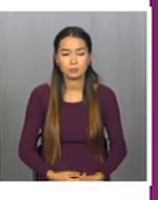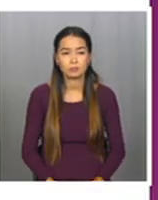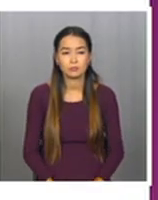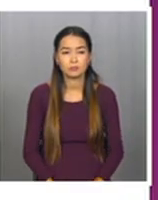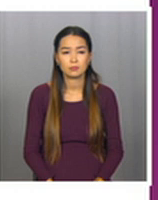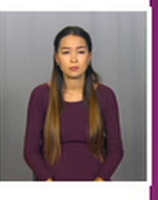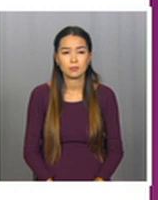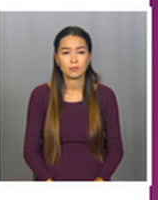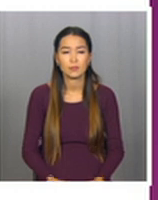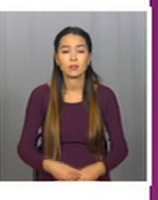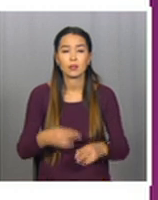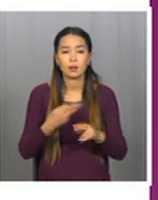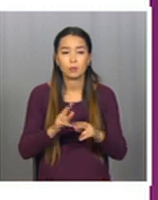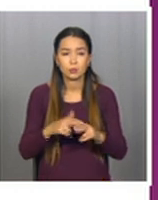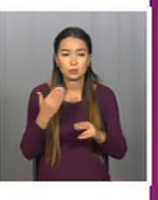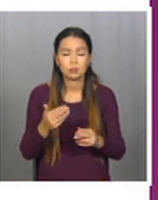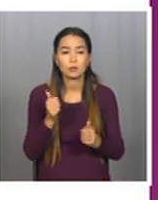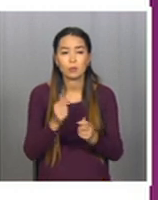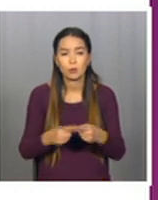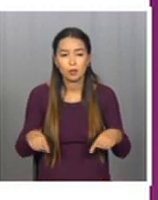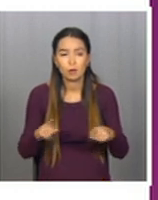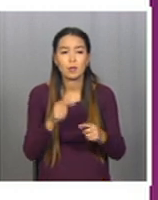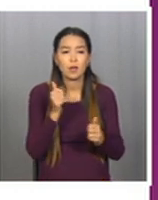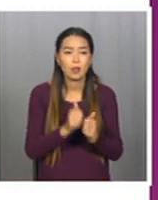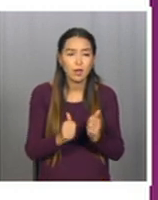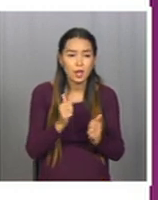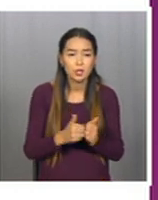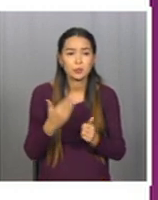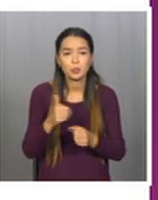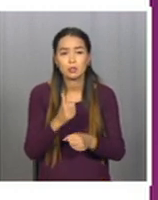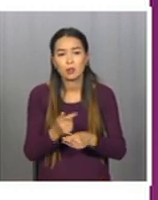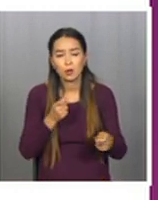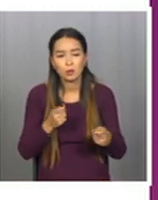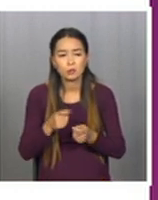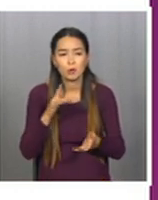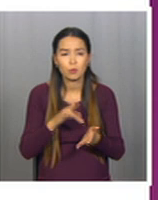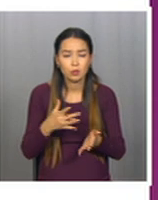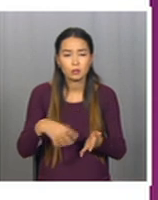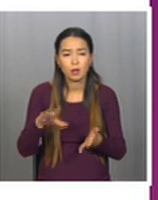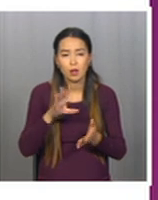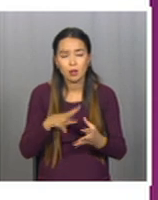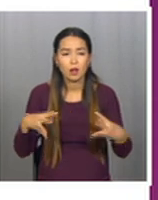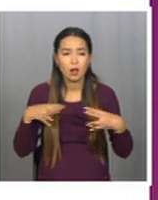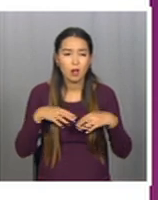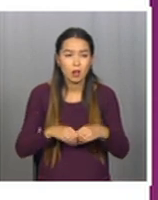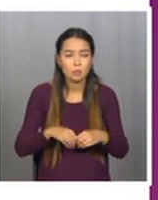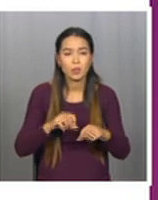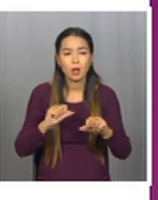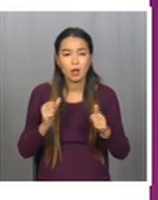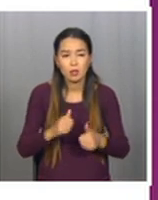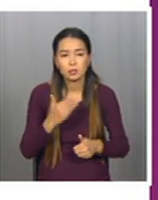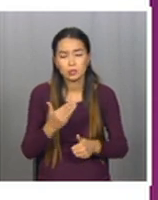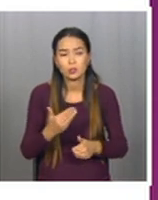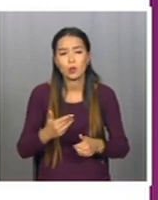Осылайша ол қоғамда әрбір тұлғаға бәсекелестік ортаны қалыптастыру арқылы қоғамдық